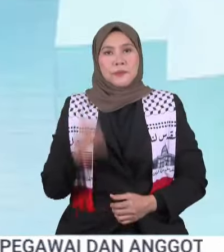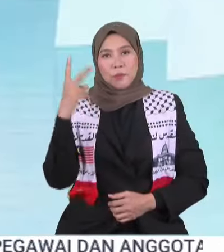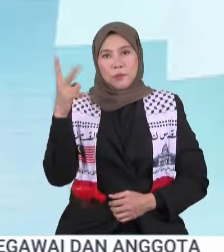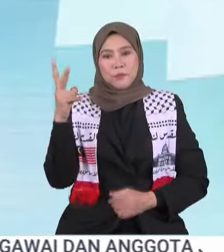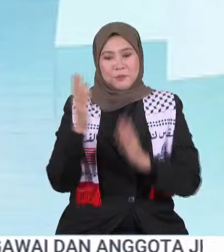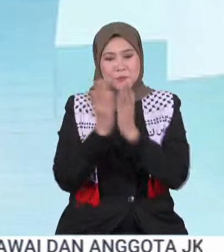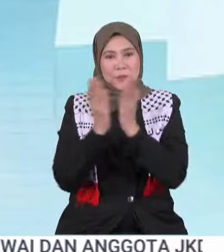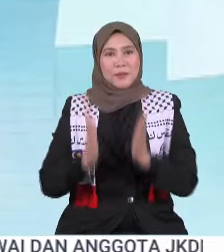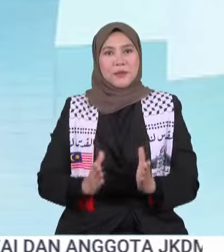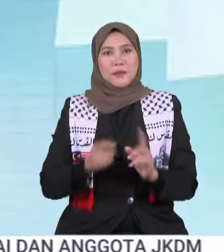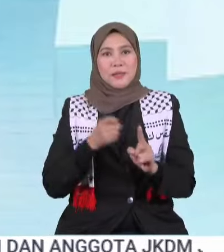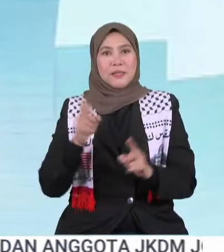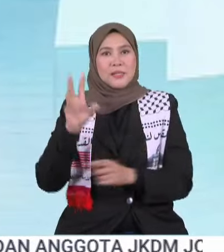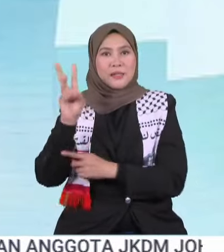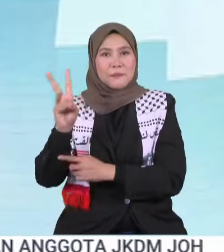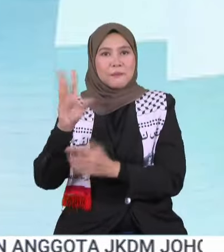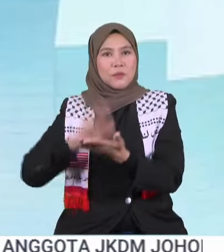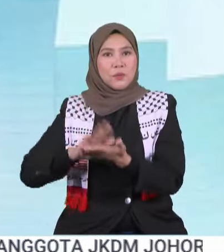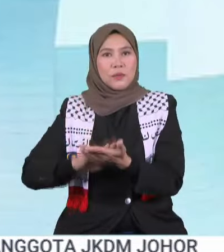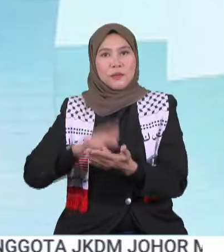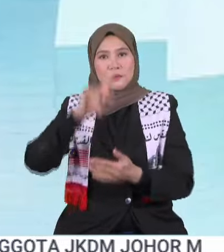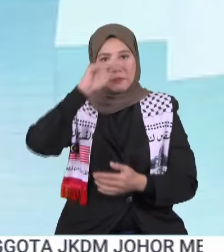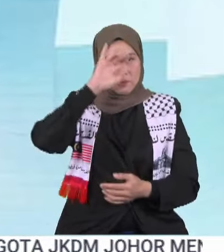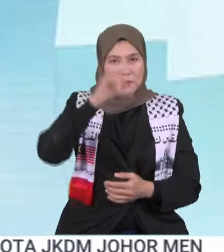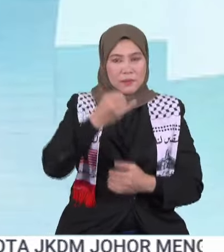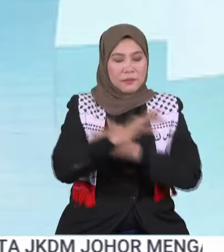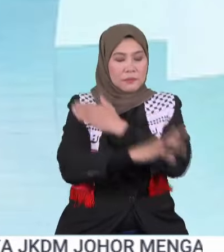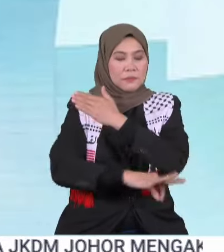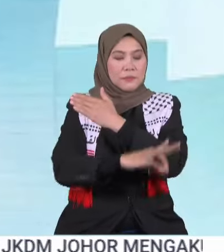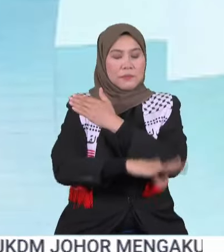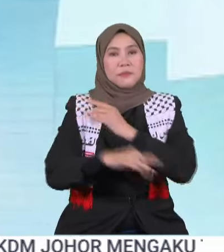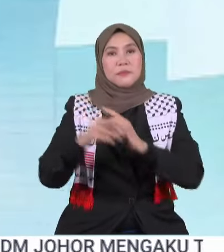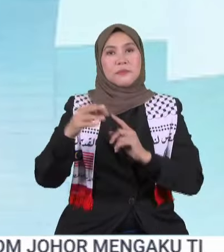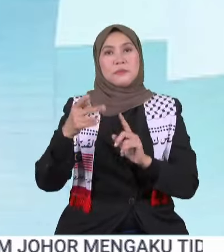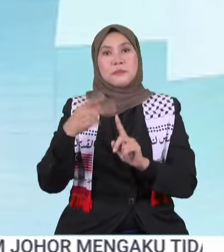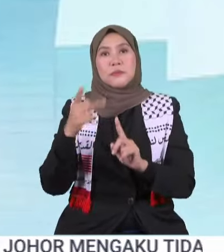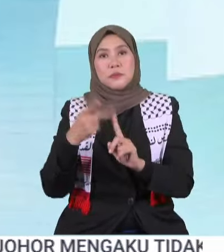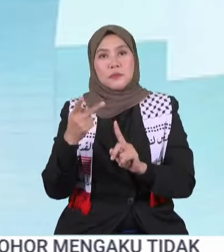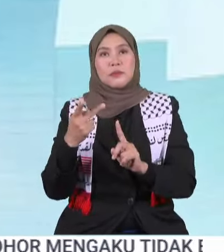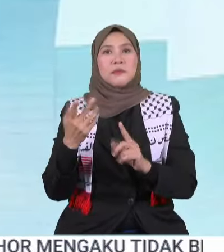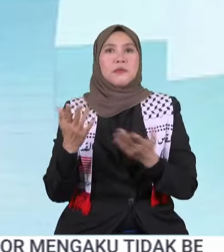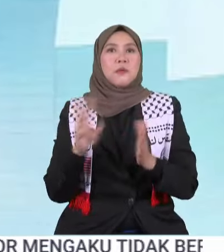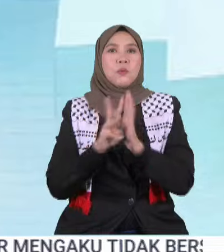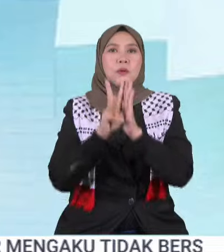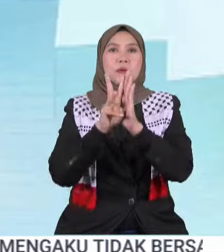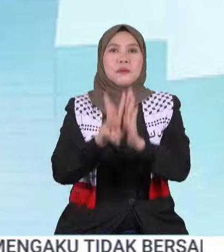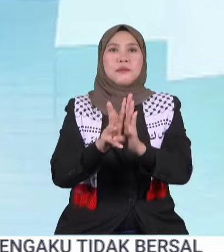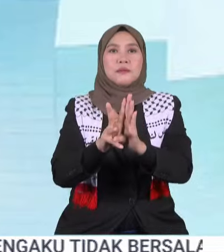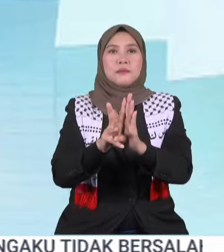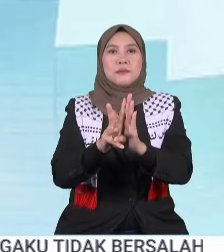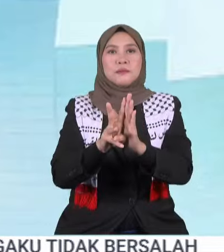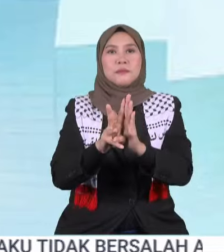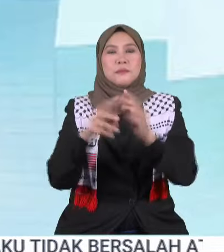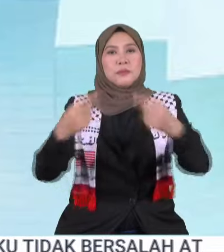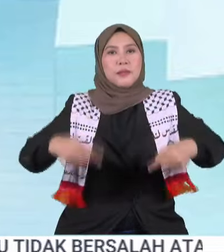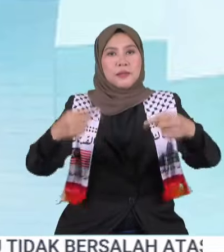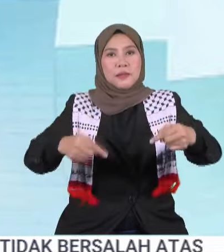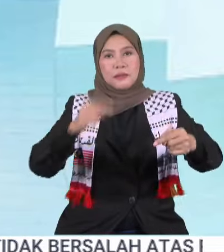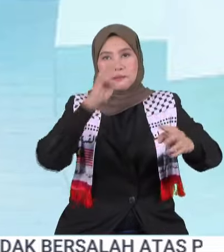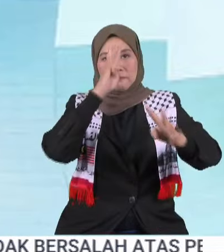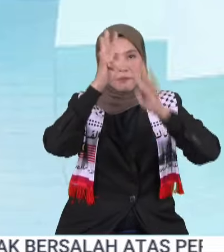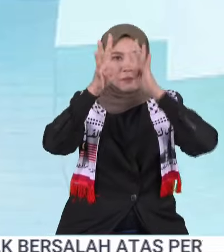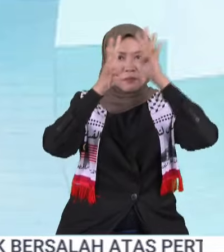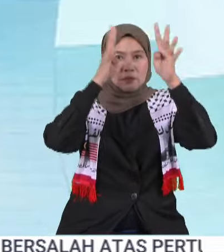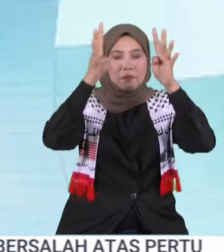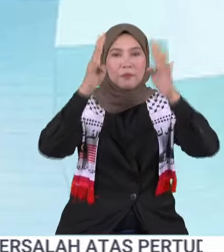12 pelajar daripada 6 buah sekolah menengah dari Putrajaya, Negeri Sembilan, Pulau Pinang dan Johor akan mewakili Malaysia ke pertandingan Mereka Cipta dan